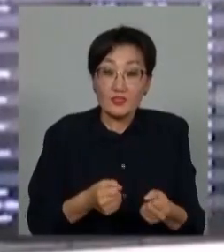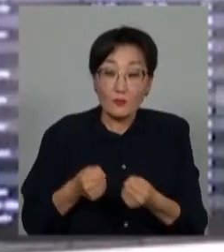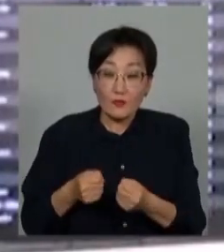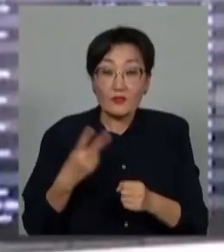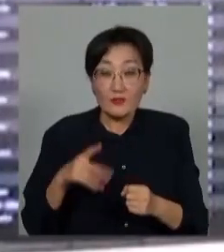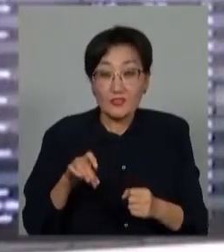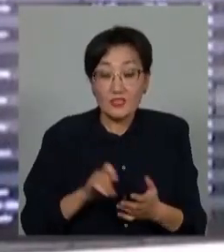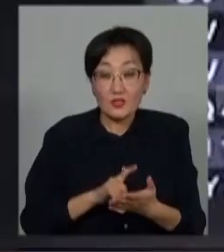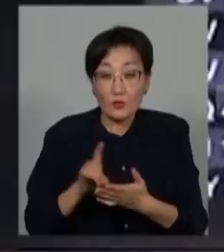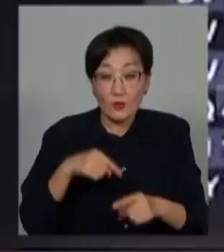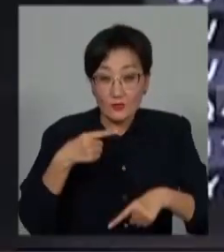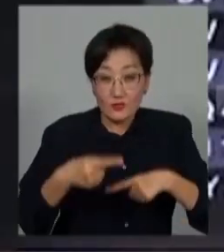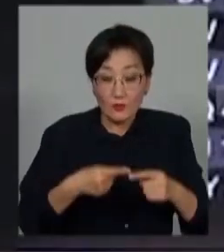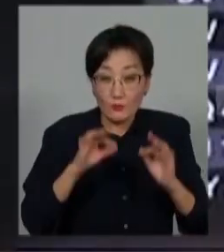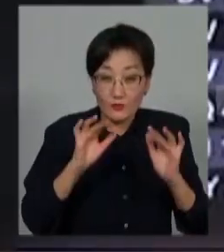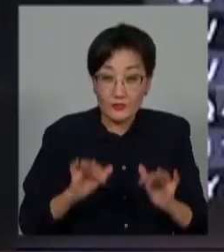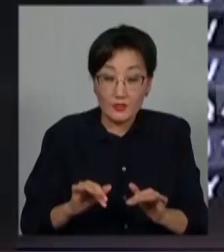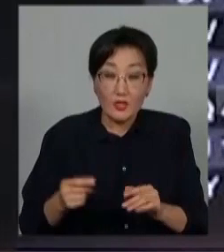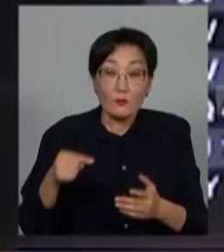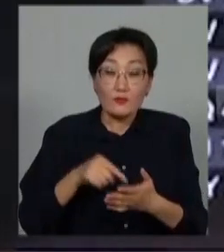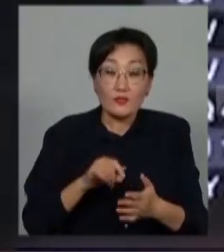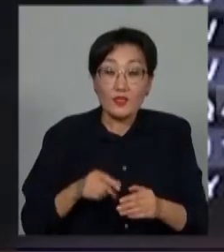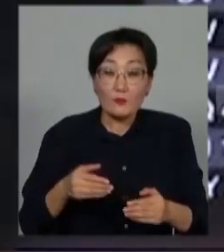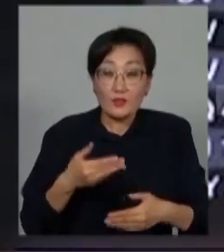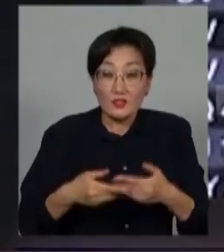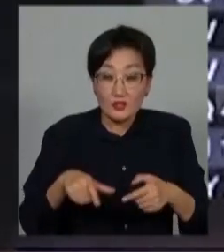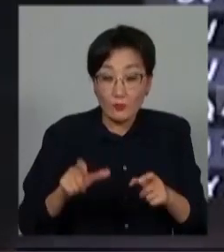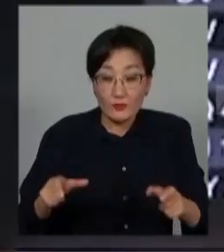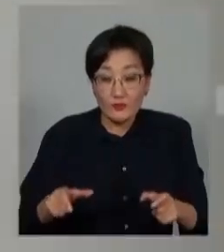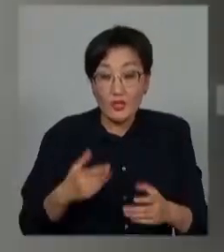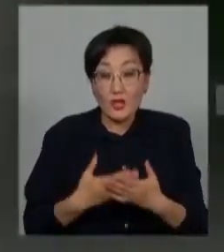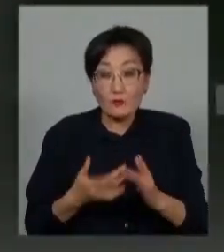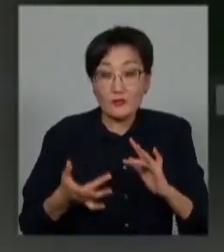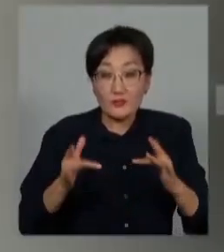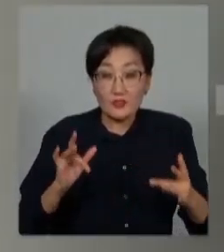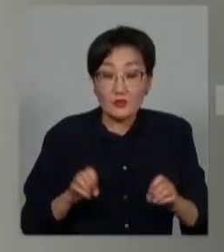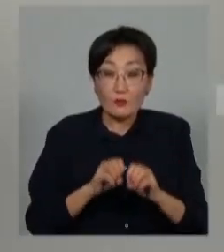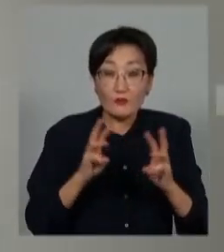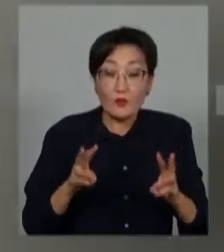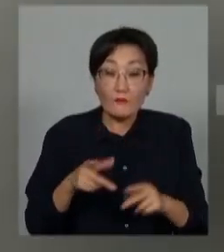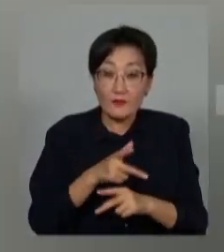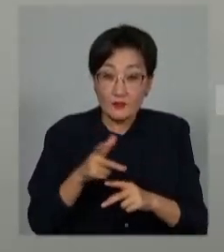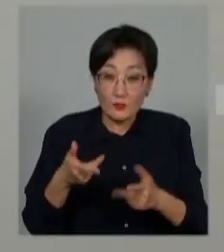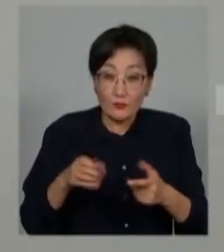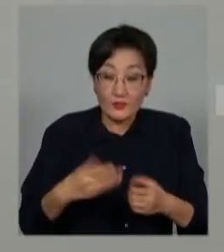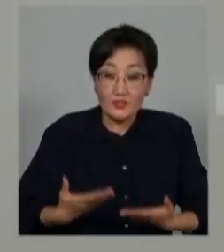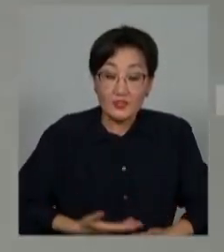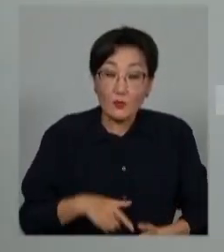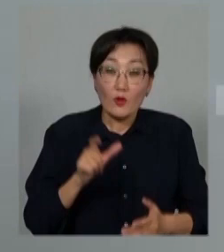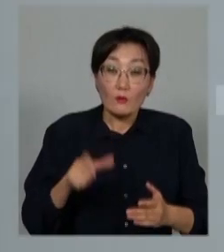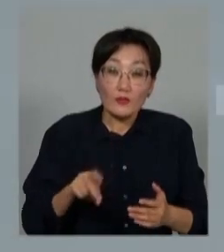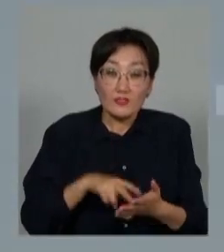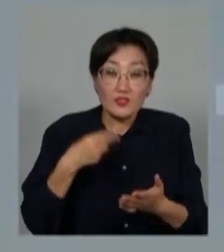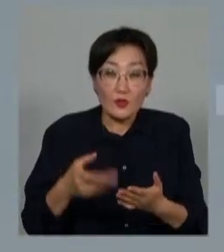20 рейсов. С последствиями снегопада столкнулись и пешеходы. Так, например, в соцсетях распространяется видео, где житель столицы